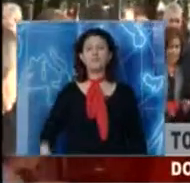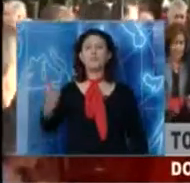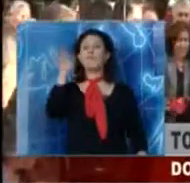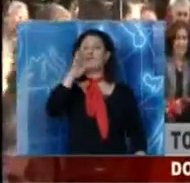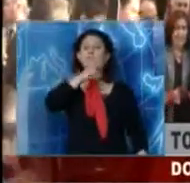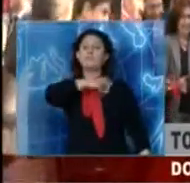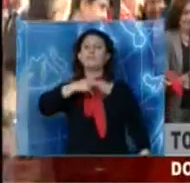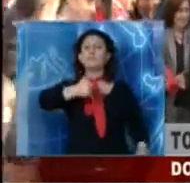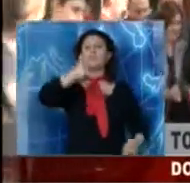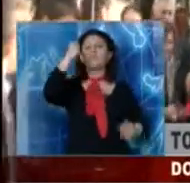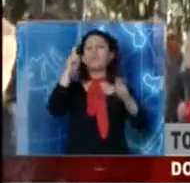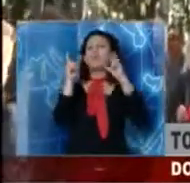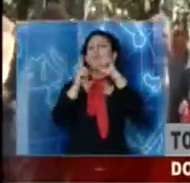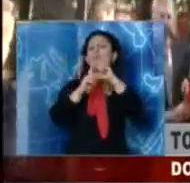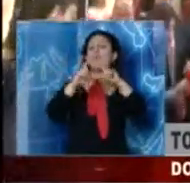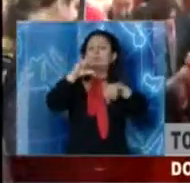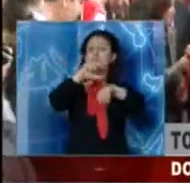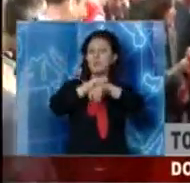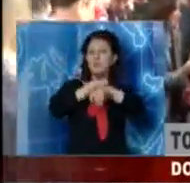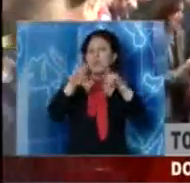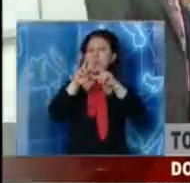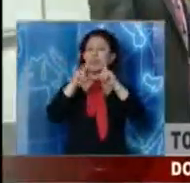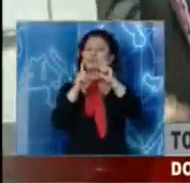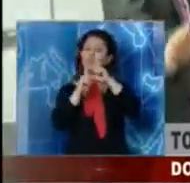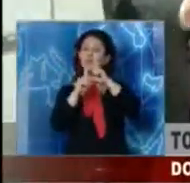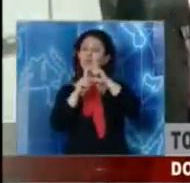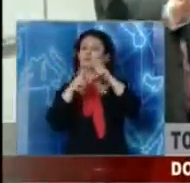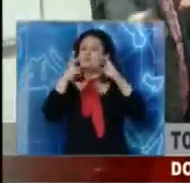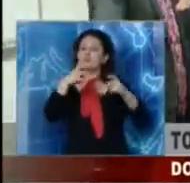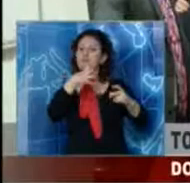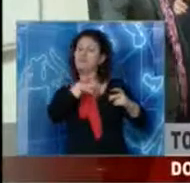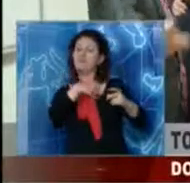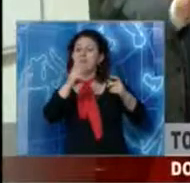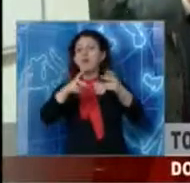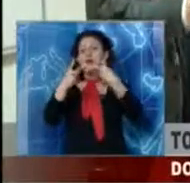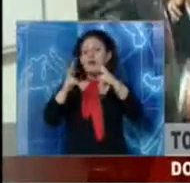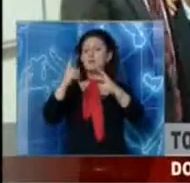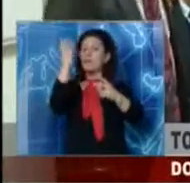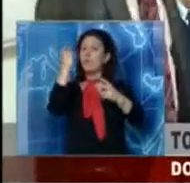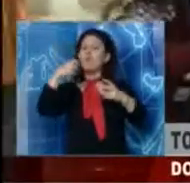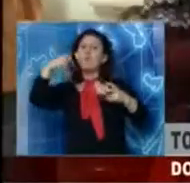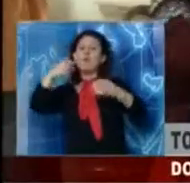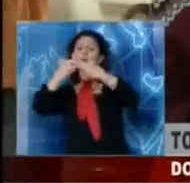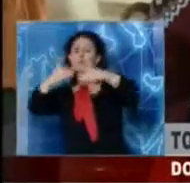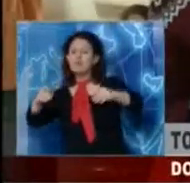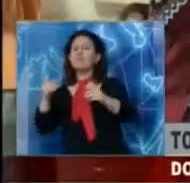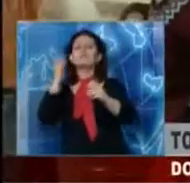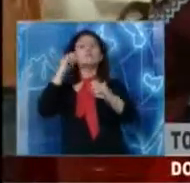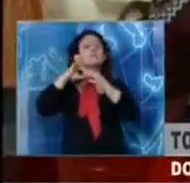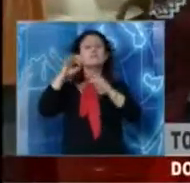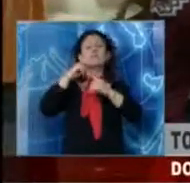İzmit Belediye Başkanı Doktor Nevzat Doğan'ın ev sahipliğinde gerçekleşen açılışa çok sayıda protokol mensubu ile vatandaş